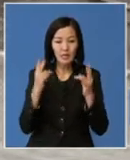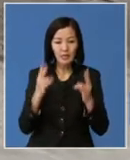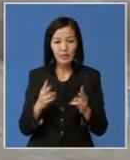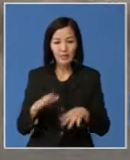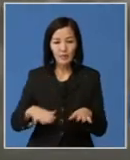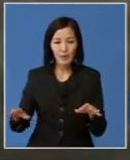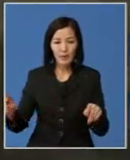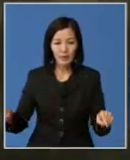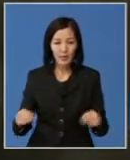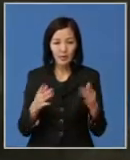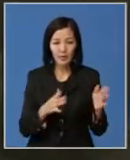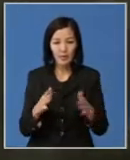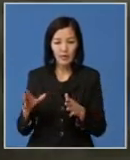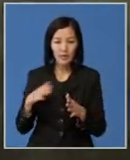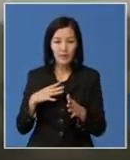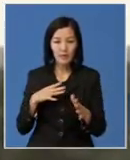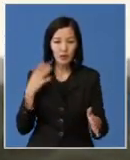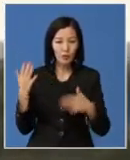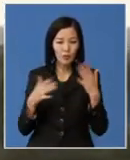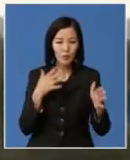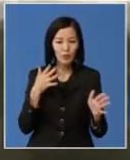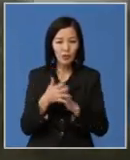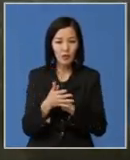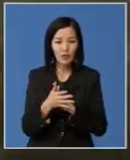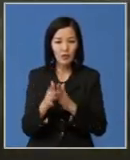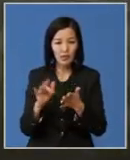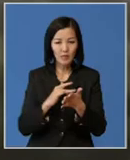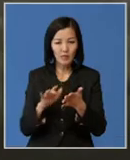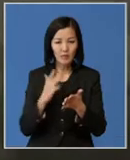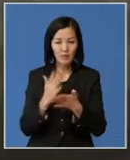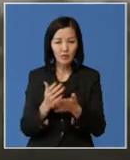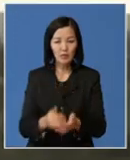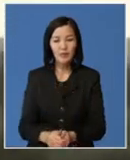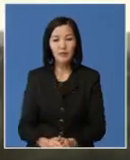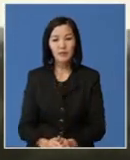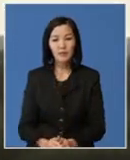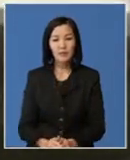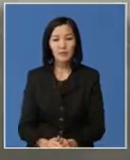қалпына келтіре бастады. Бұнымен қоса құйыннан келген шығын мөлшері есептеліп жатыр.